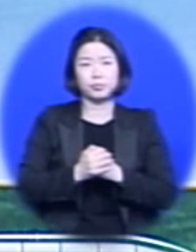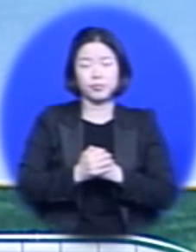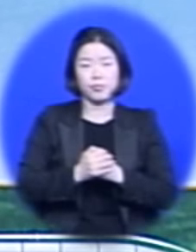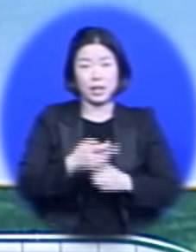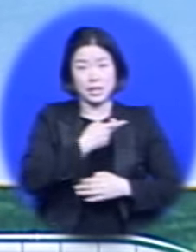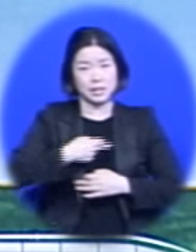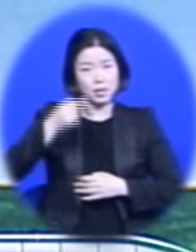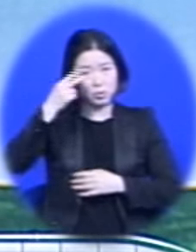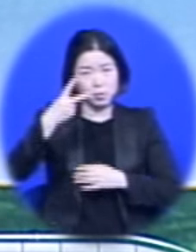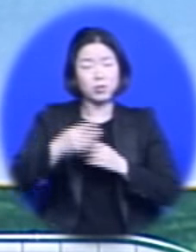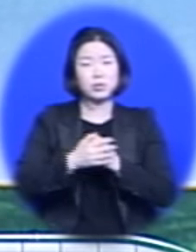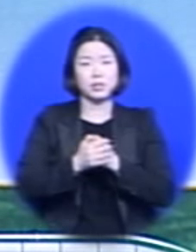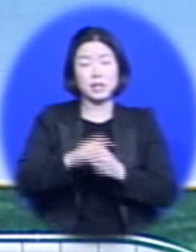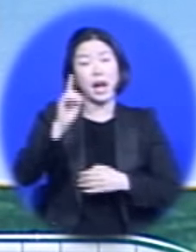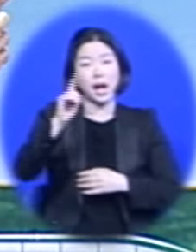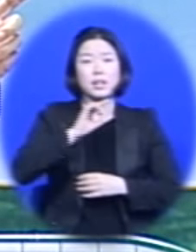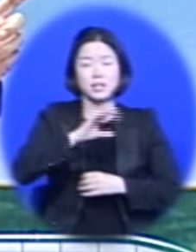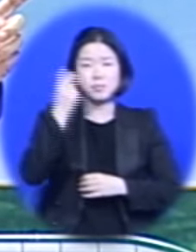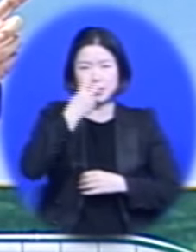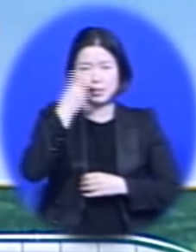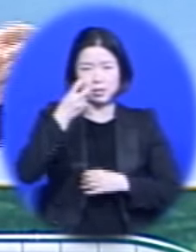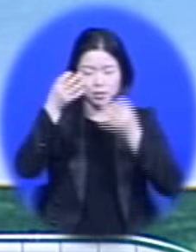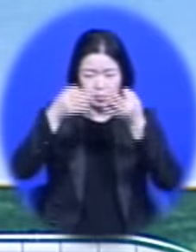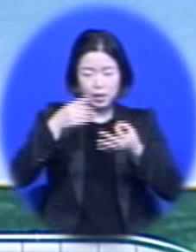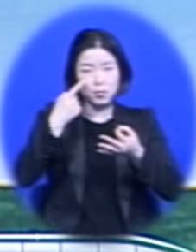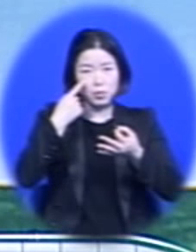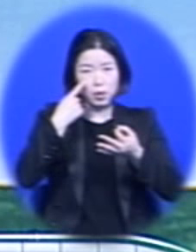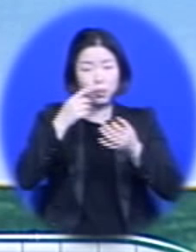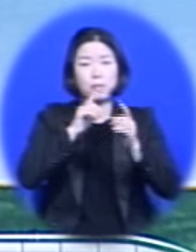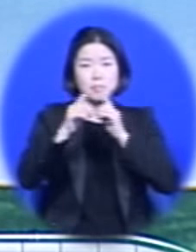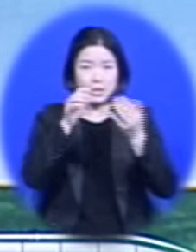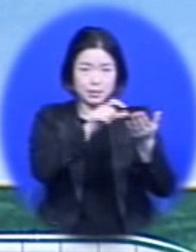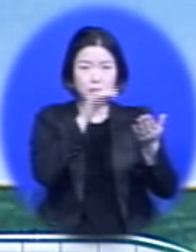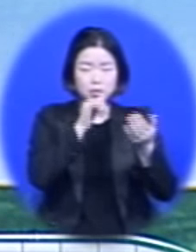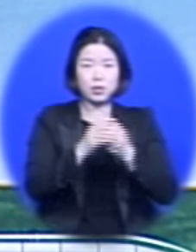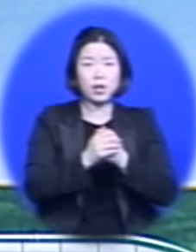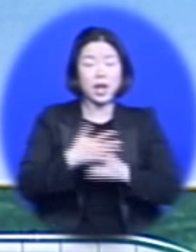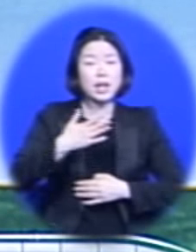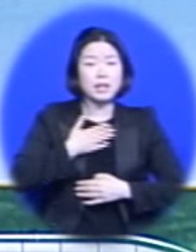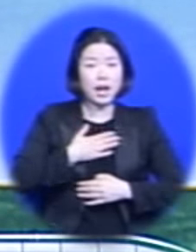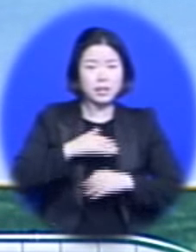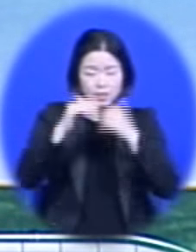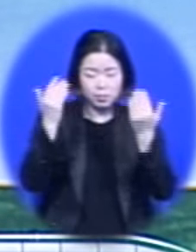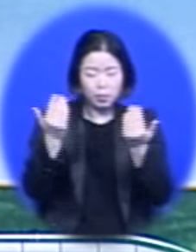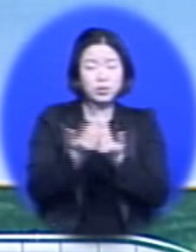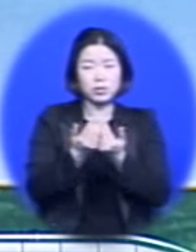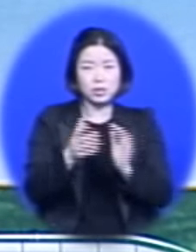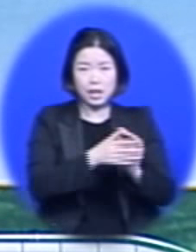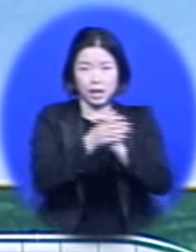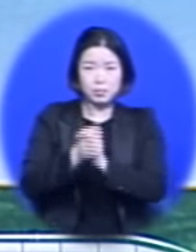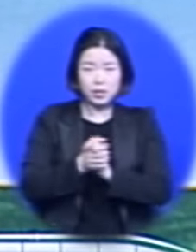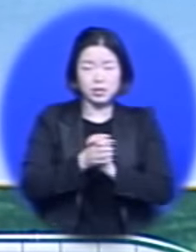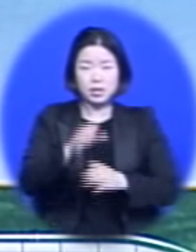사도 바울은 한 가지만 점검해 보라고 말씀하십니다. 정말 나는 모든 것이 합력하여